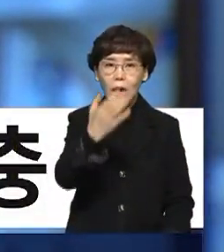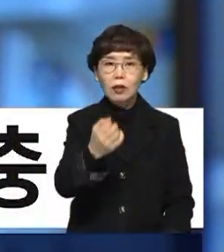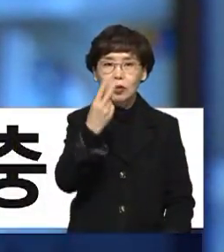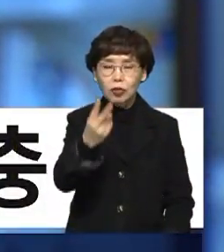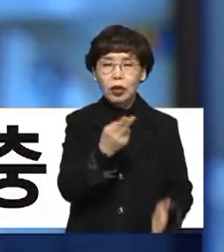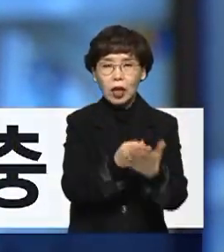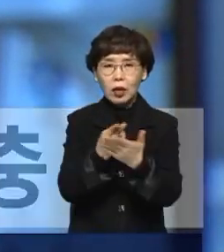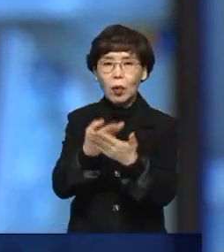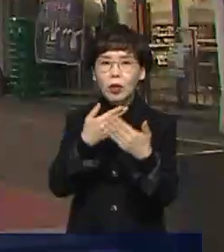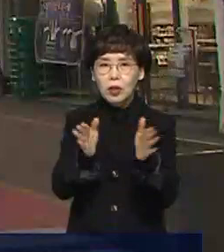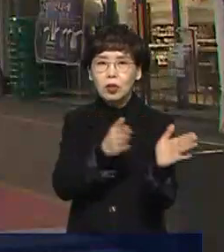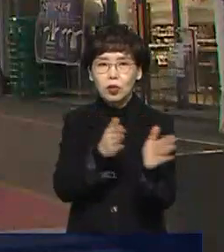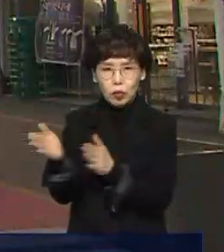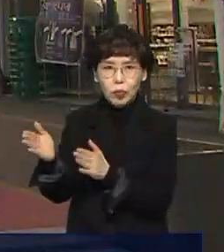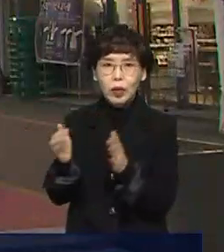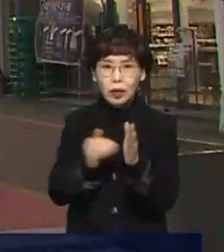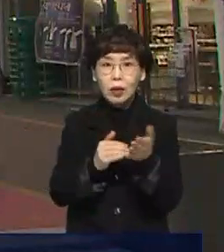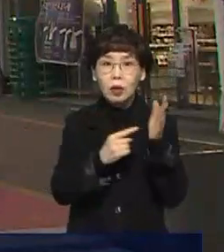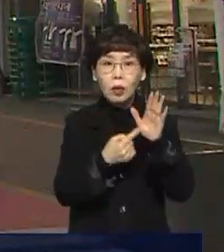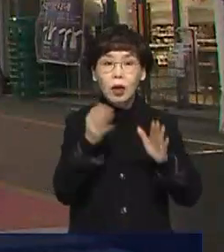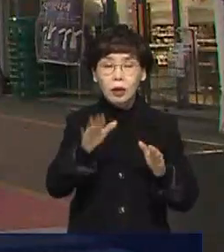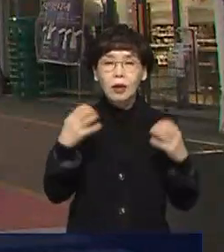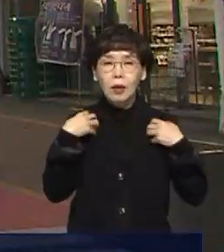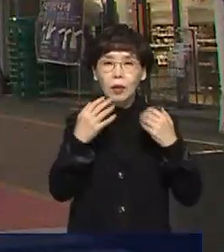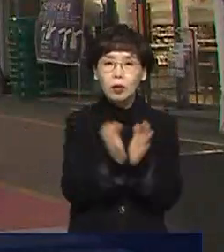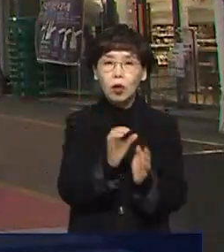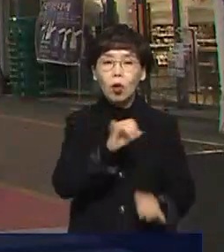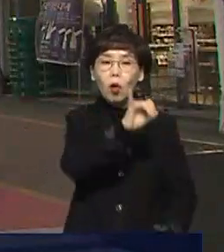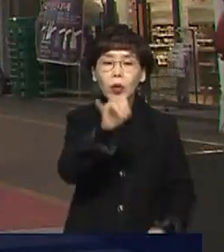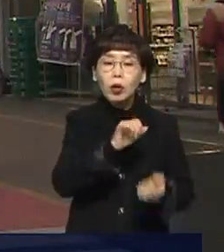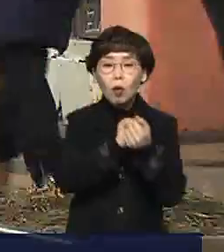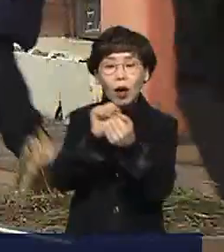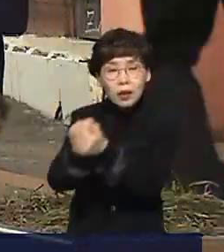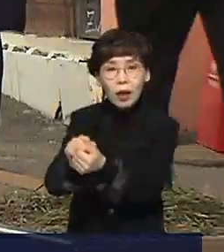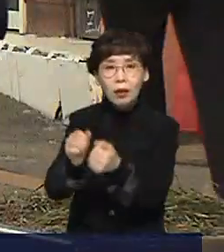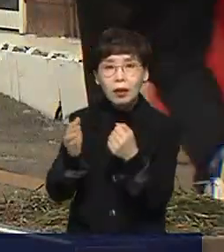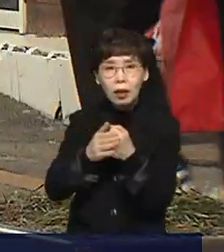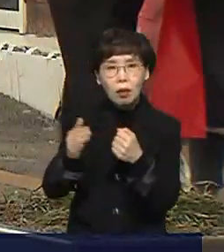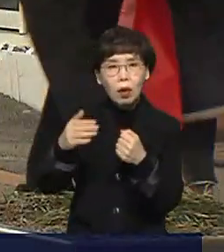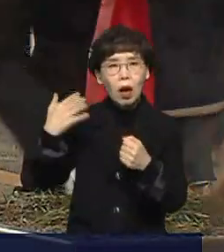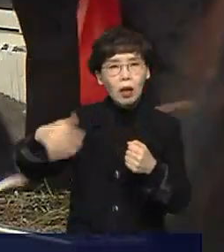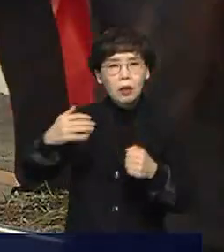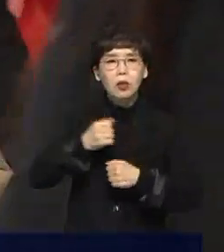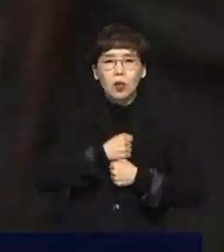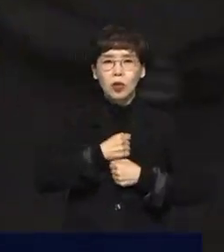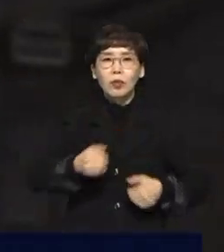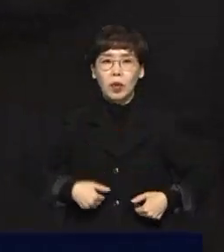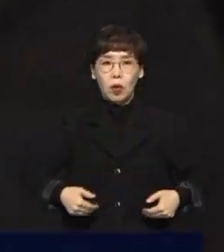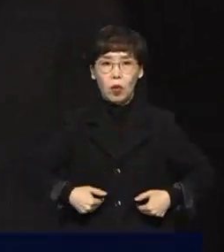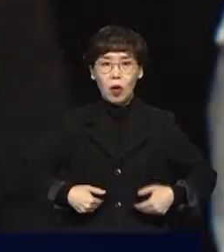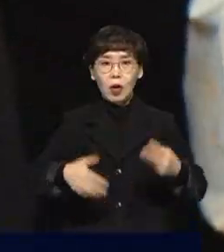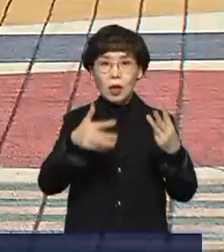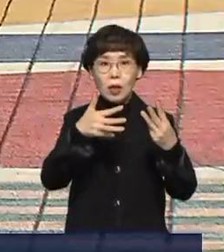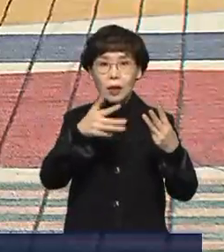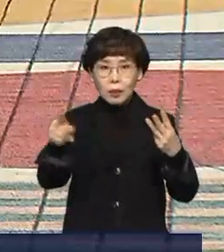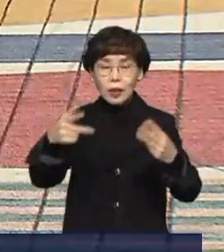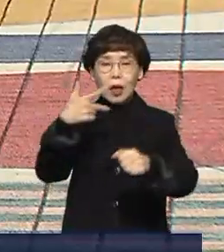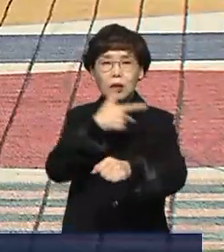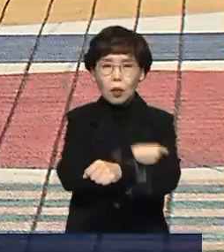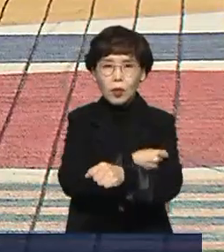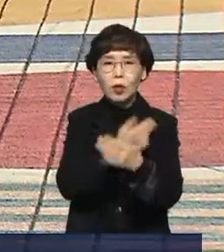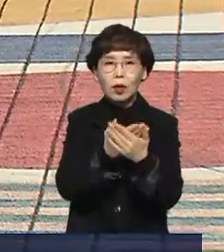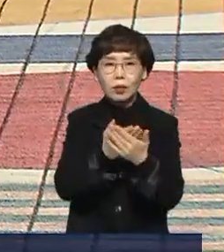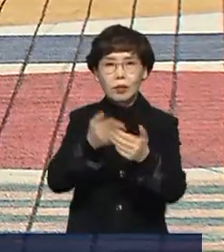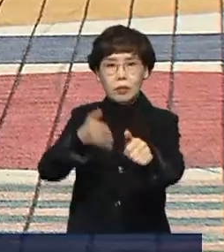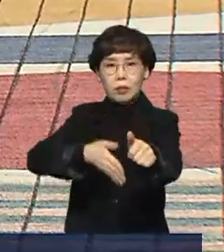확충됐다고 밝혔습니다. 하지만 방역당국은 오미크론 확산세 등을 고려해 아직 긴장을 늦추지 말고 3차 접종에 적극적으로